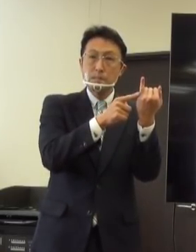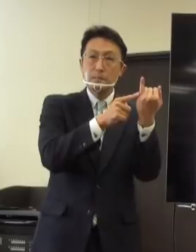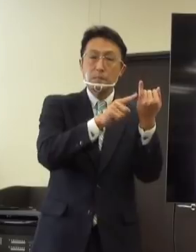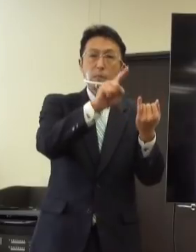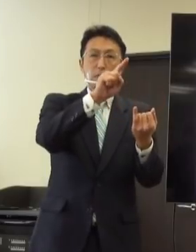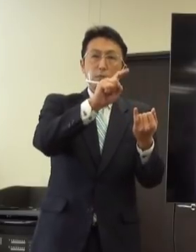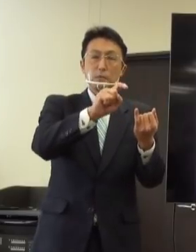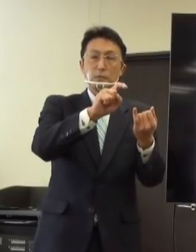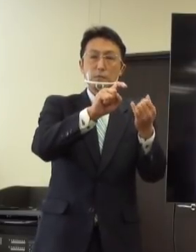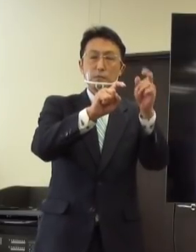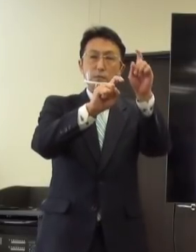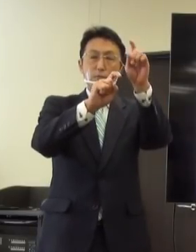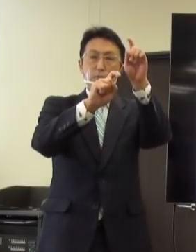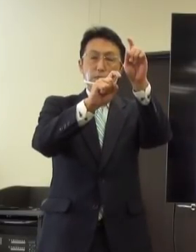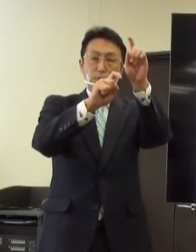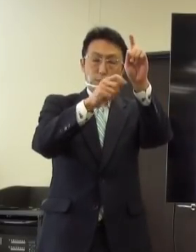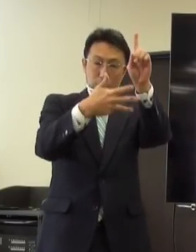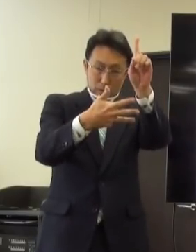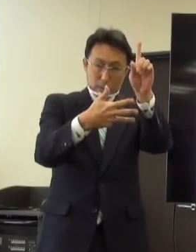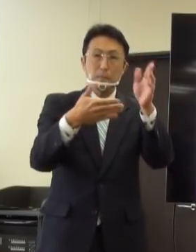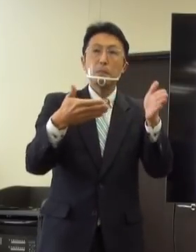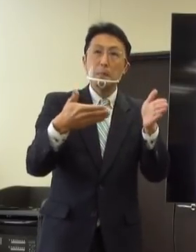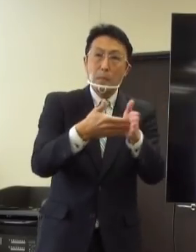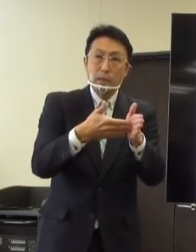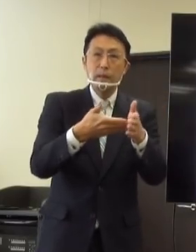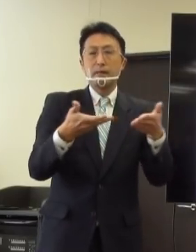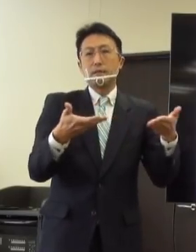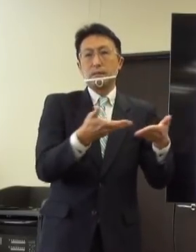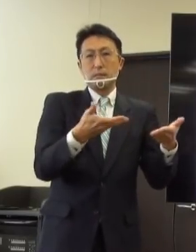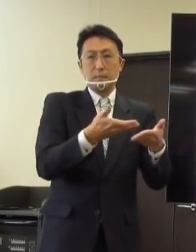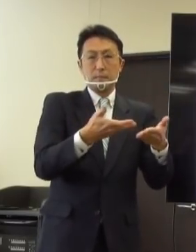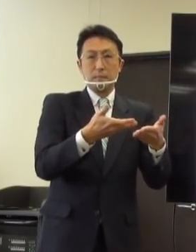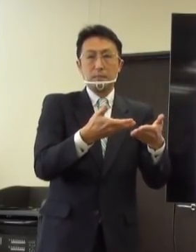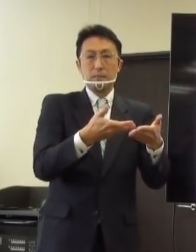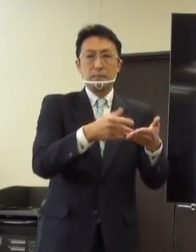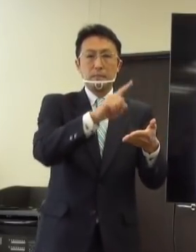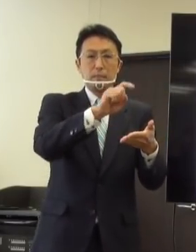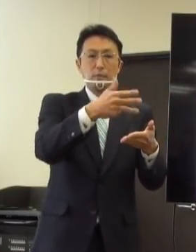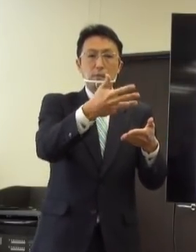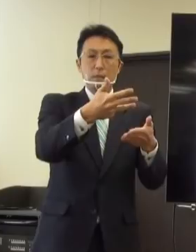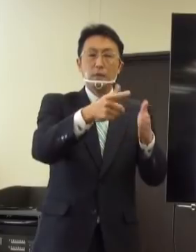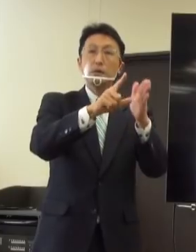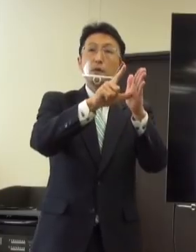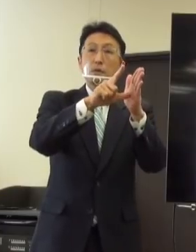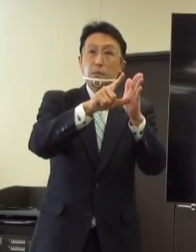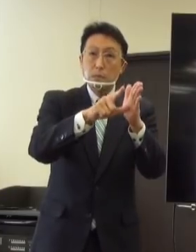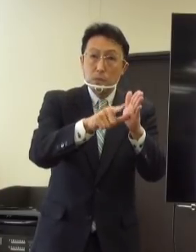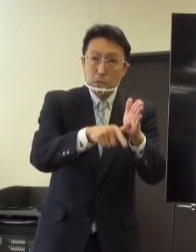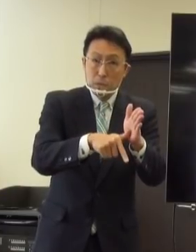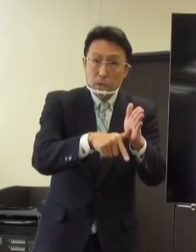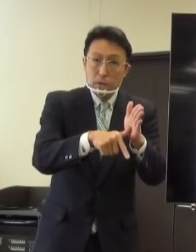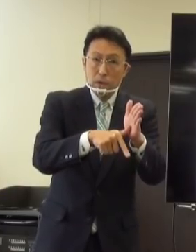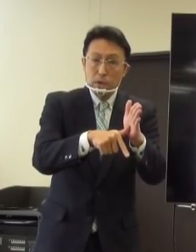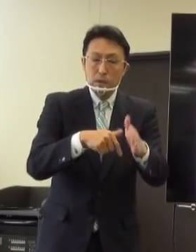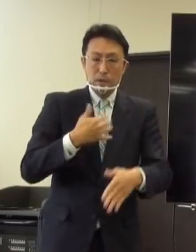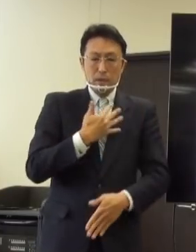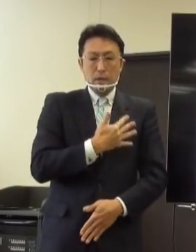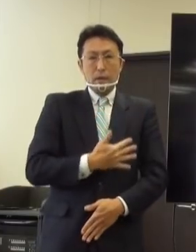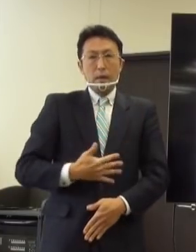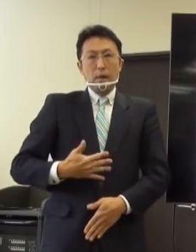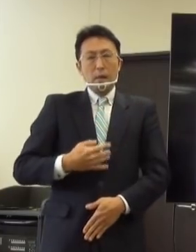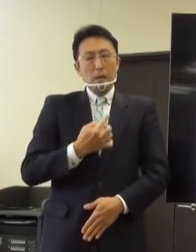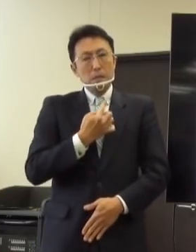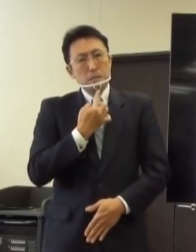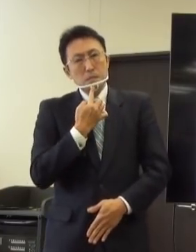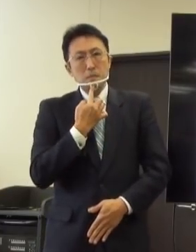18日まで勤務をされてたんですが、18日勤務の途中で倦怠感ですとか悪